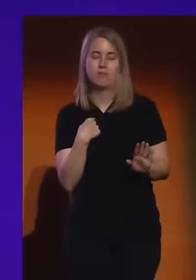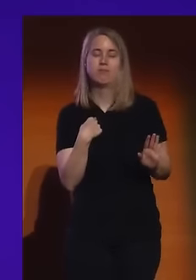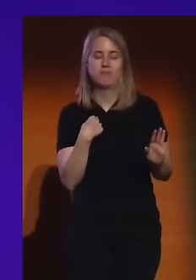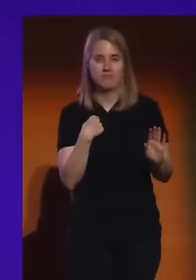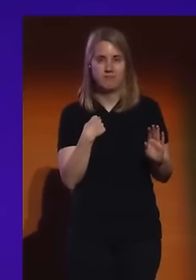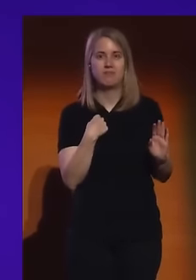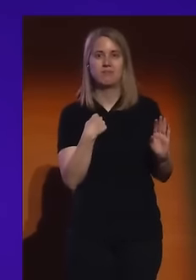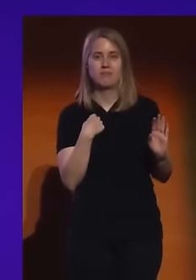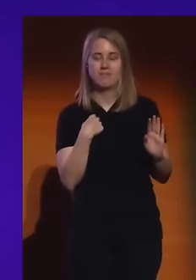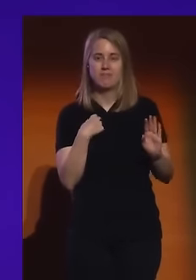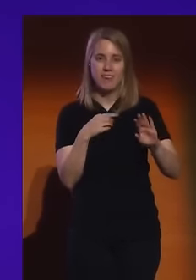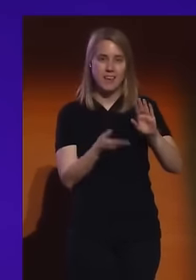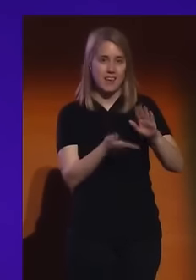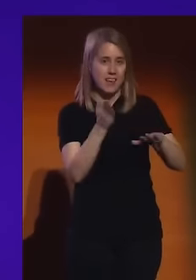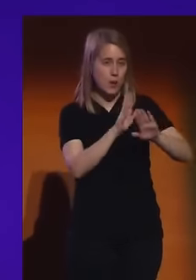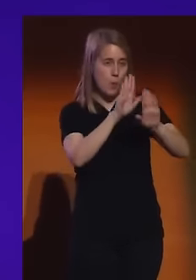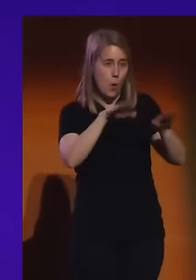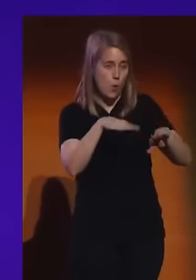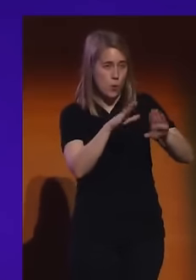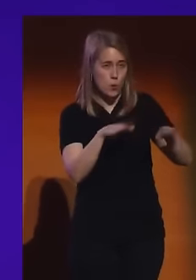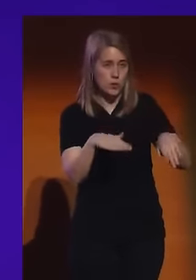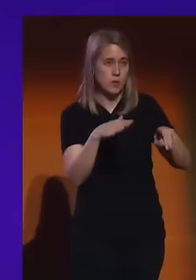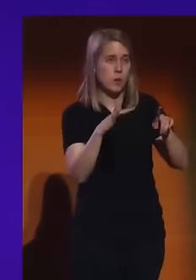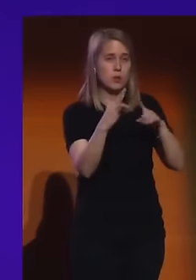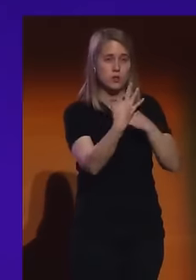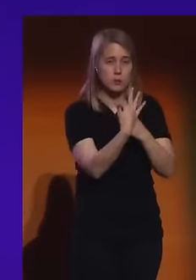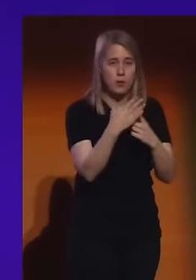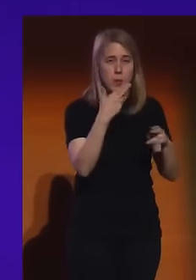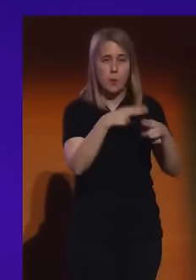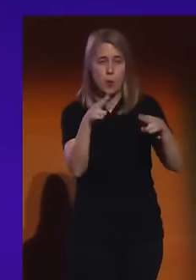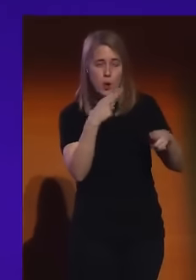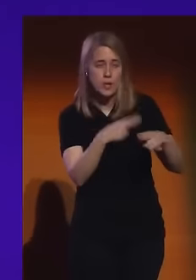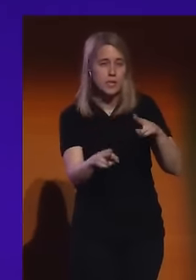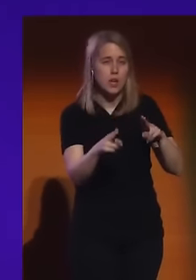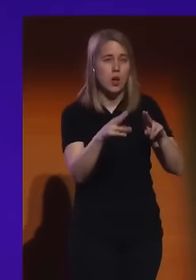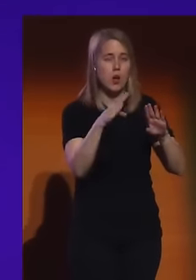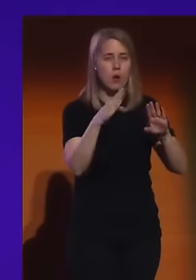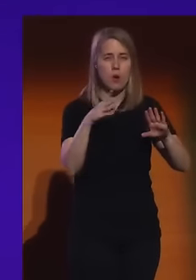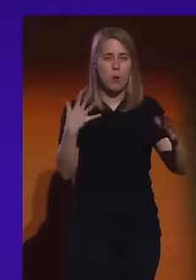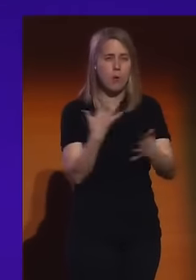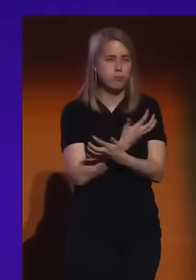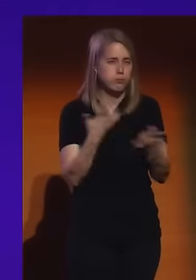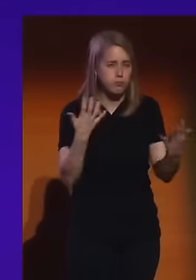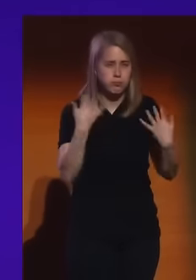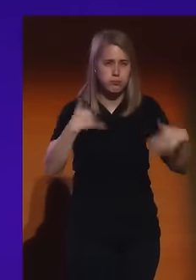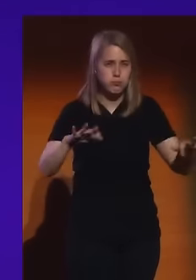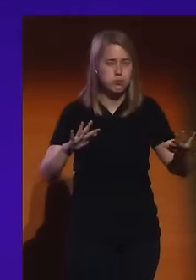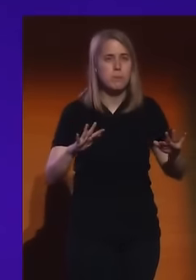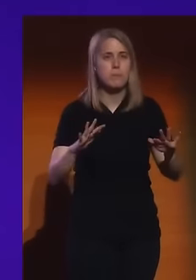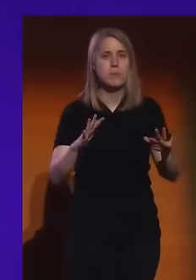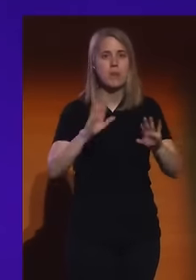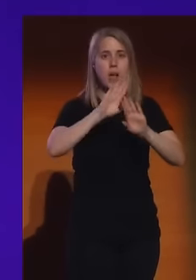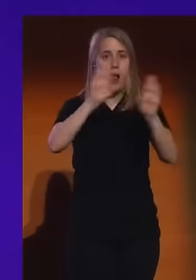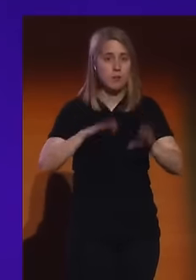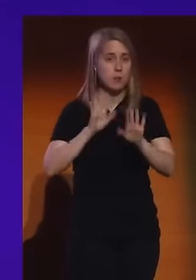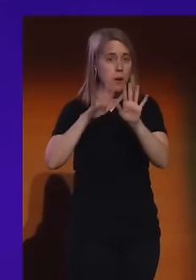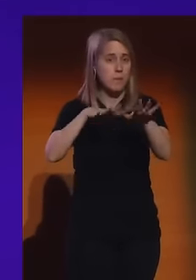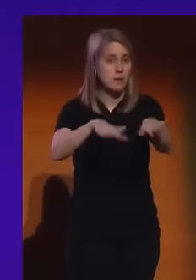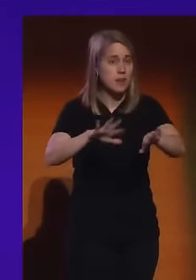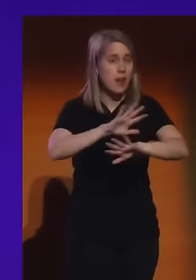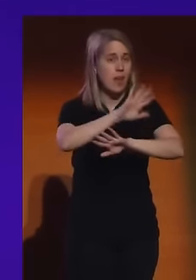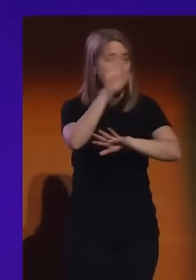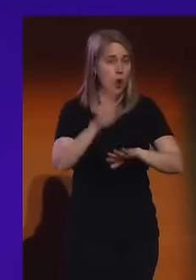Batan azken geraki politiko artean badag bat izara izan dena eta da azken manifest